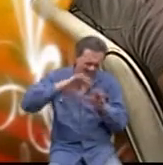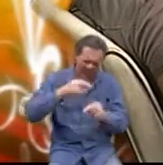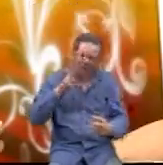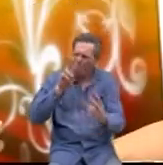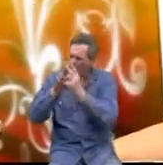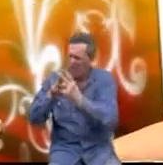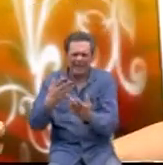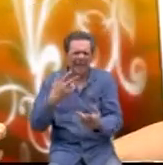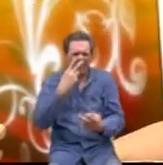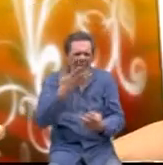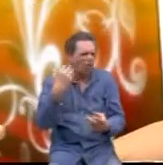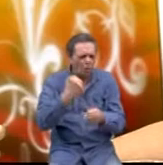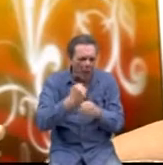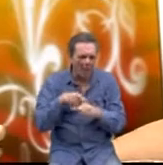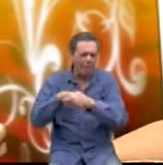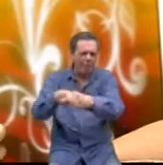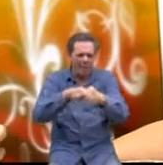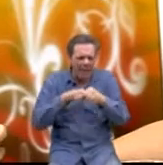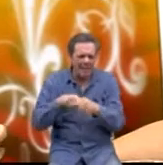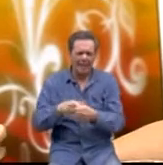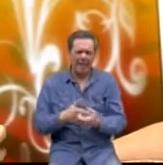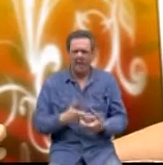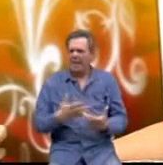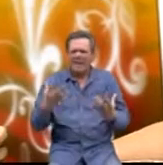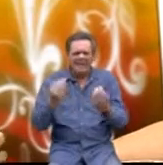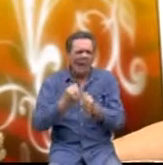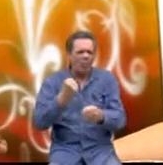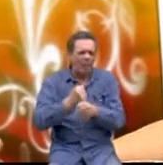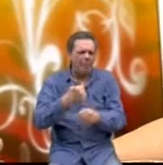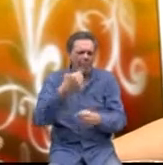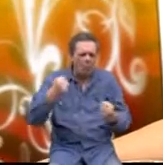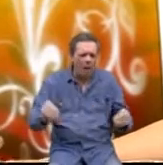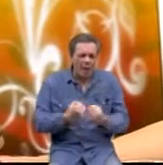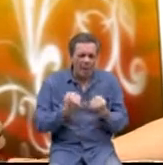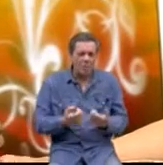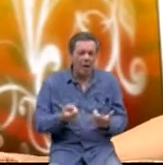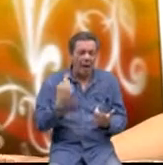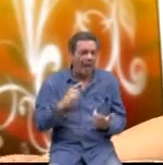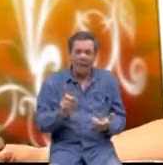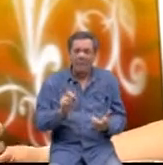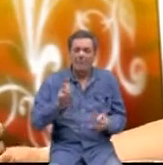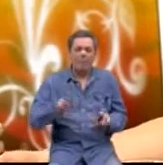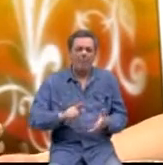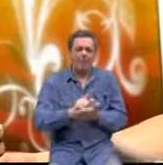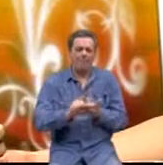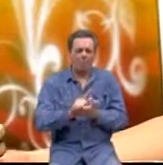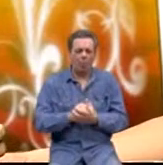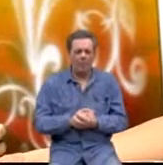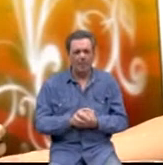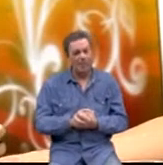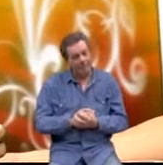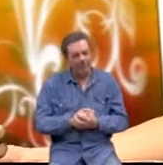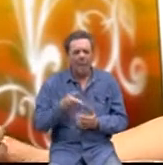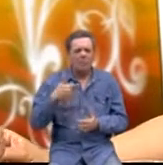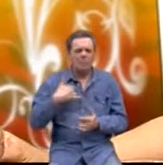ih, vidjeti što rade, povezati se, ući možda zajedno u neku aktivnost, ali nikako se nije prikazala prilika za to. I onda